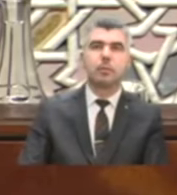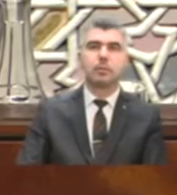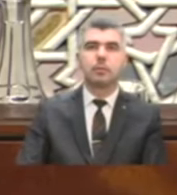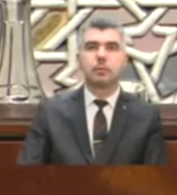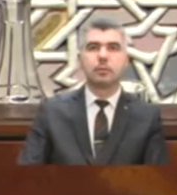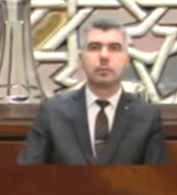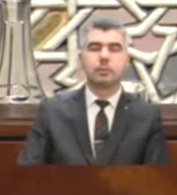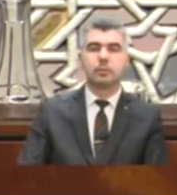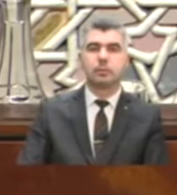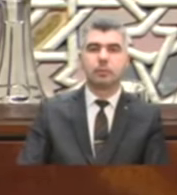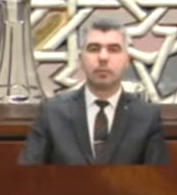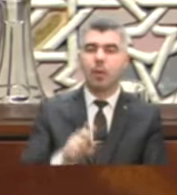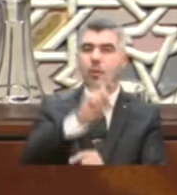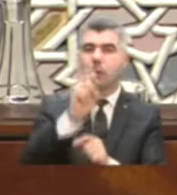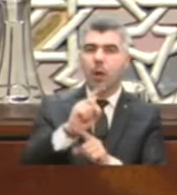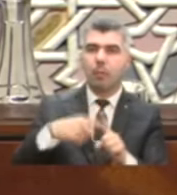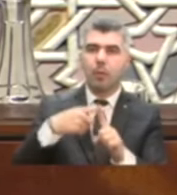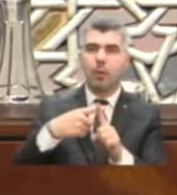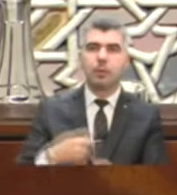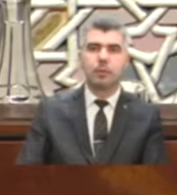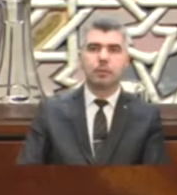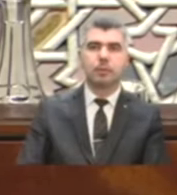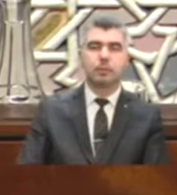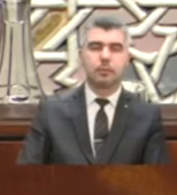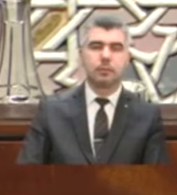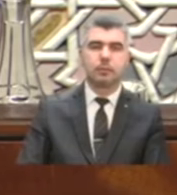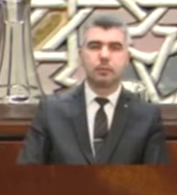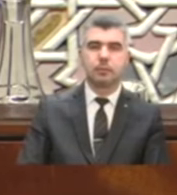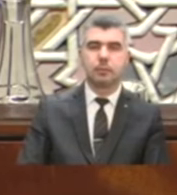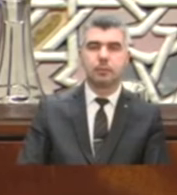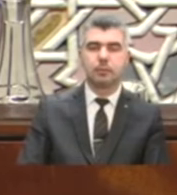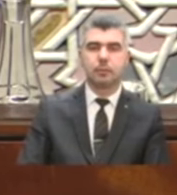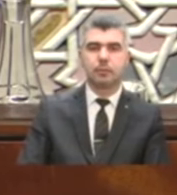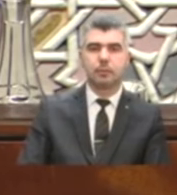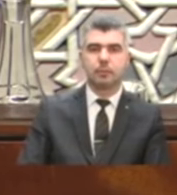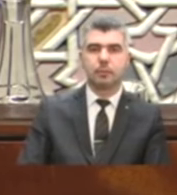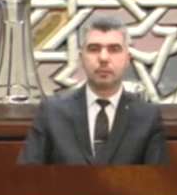سيد الوزير. تعقيب سيد النائب تفضل.